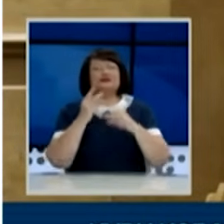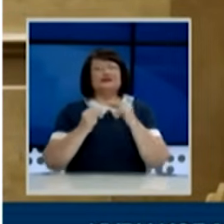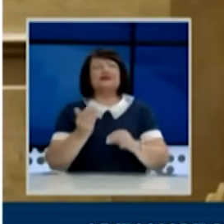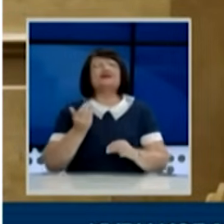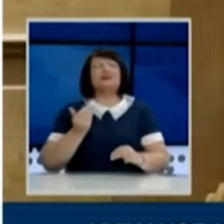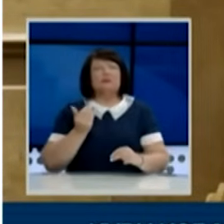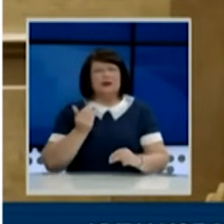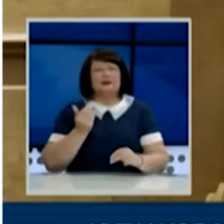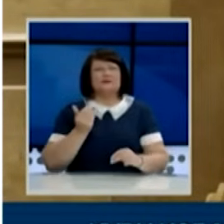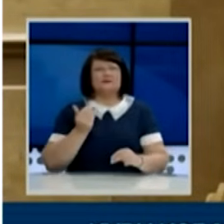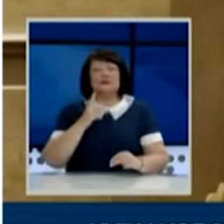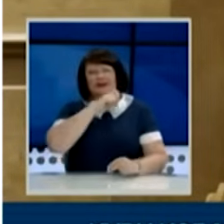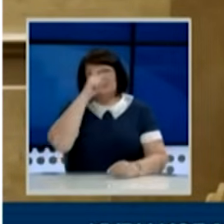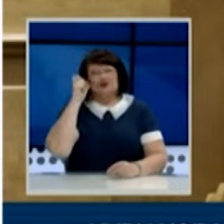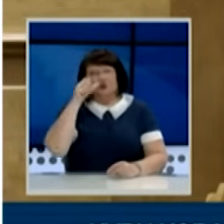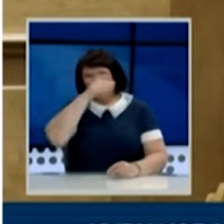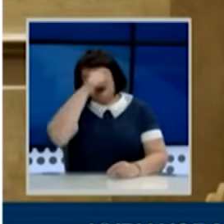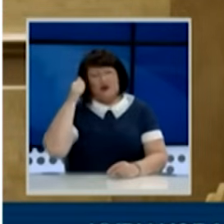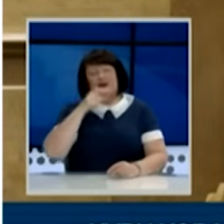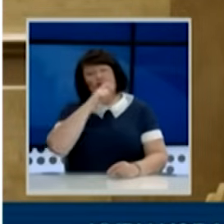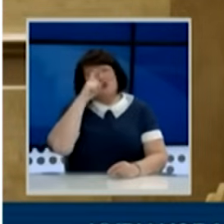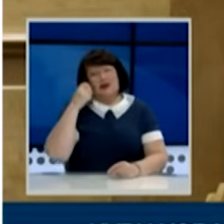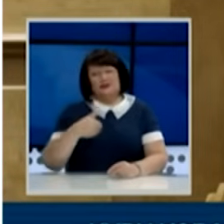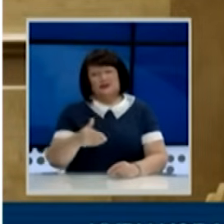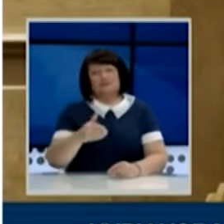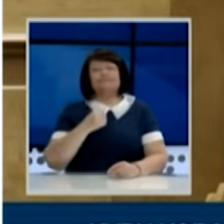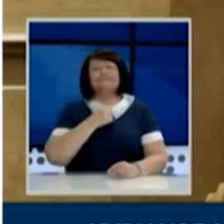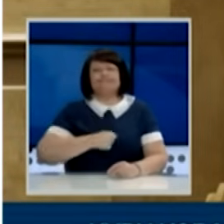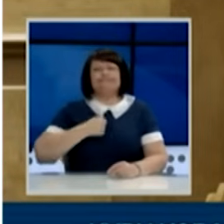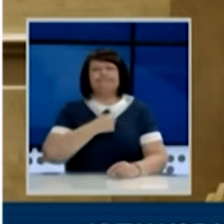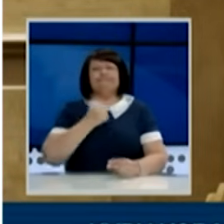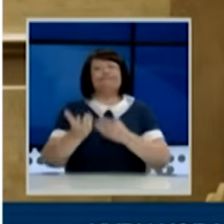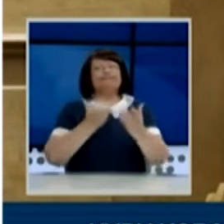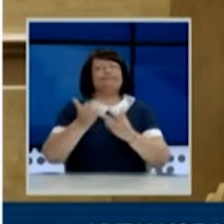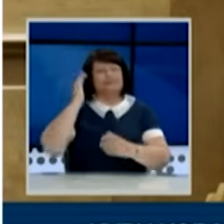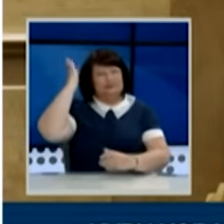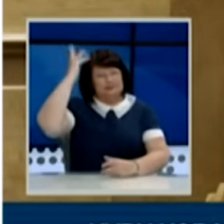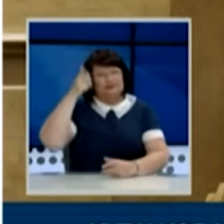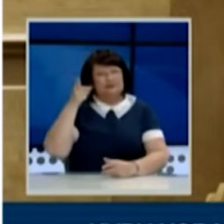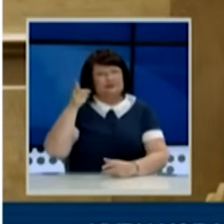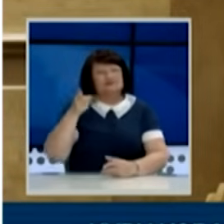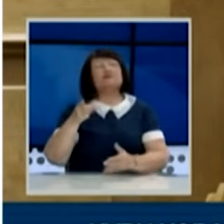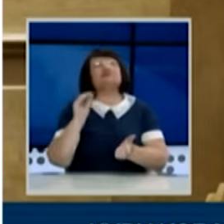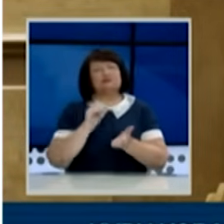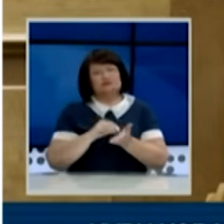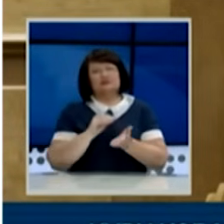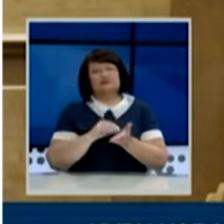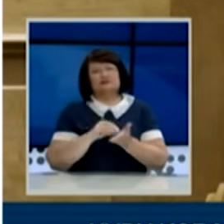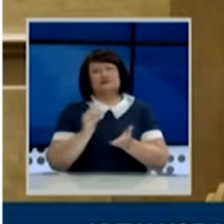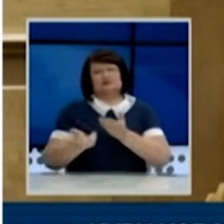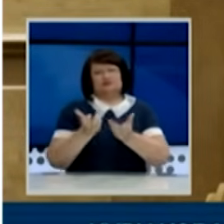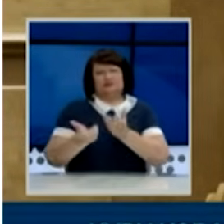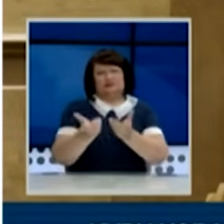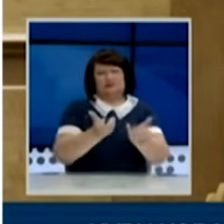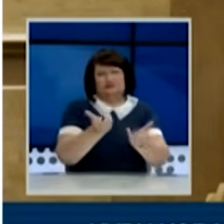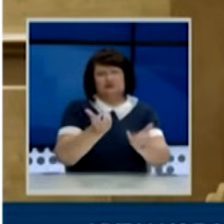Τι βλέπουμε αυτές τις μέρες. Βλέπουμε ότι αυτό ήταν ψέμα. Δεν ισχύει αυτό. Και επαναλαμβάνω, δεν πάμε τα